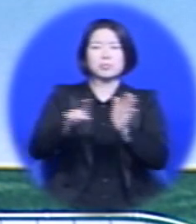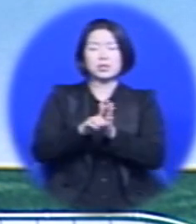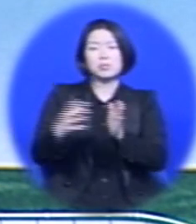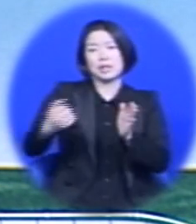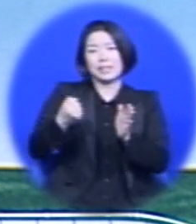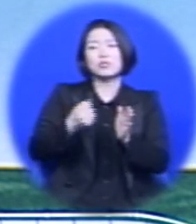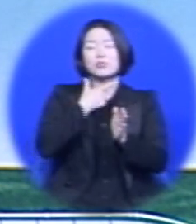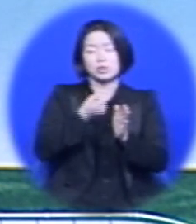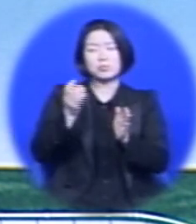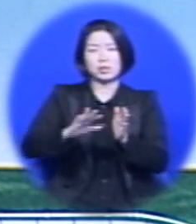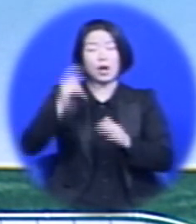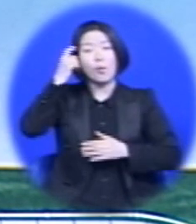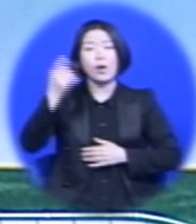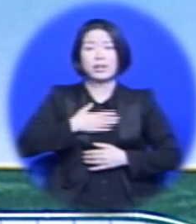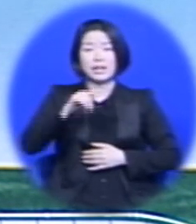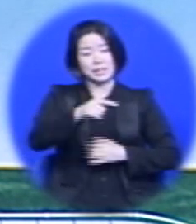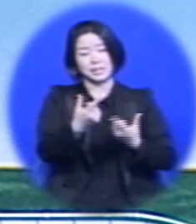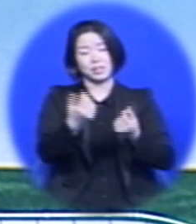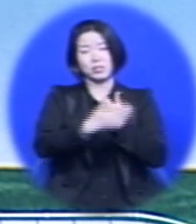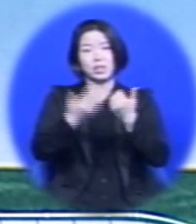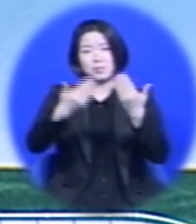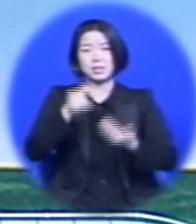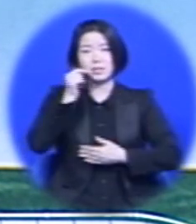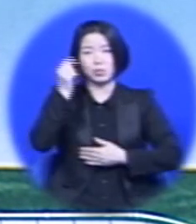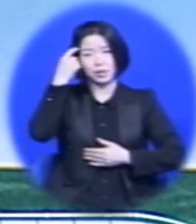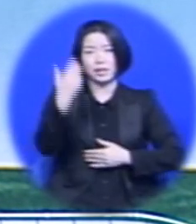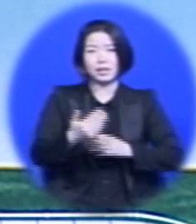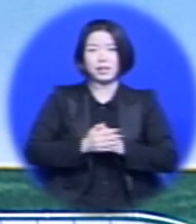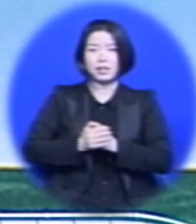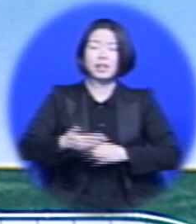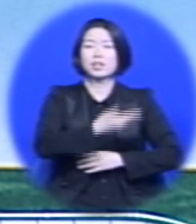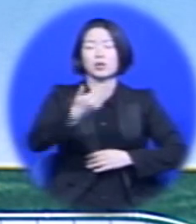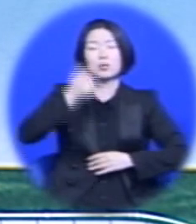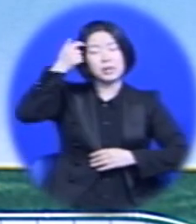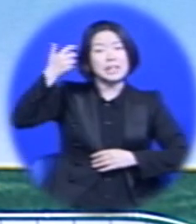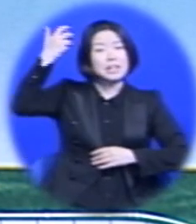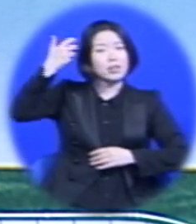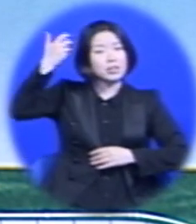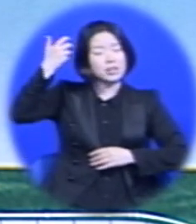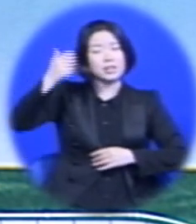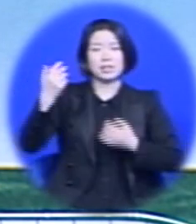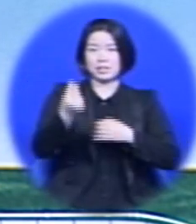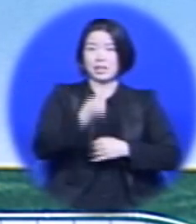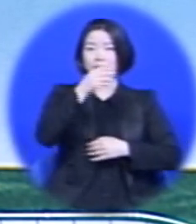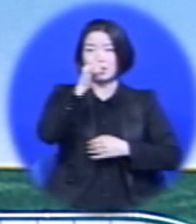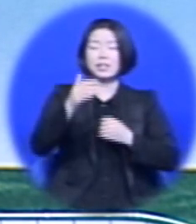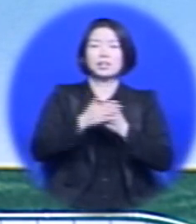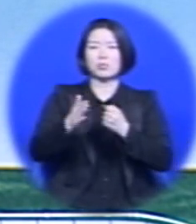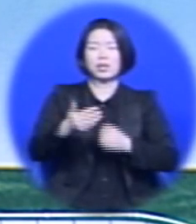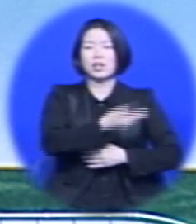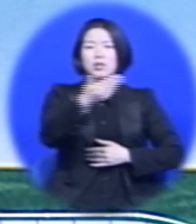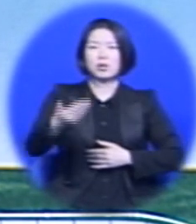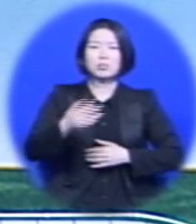싶은데 왜 나는 그런 은혜를 못 받을까 여러분의 영이 살아 있기 때문에 여러분에게 그런